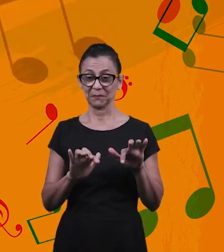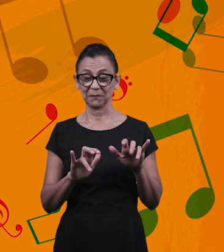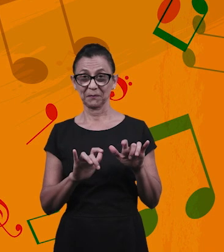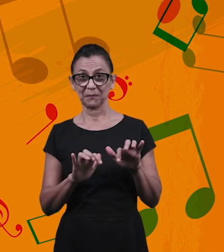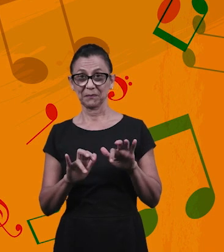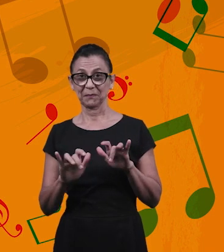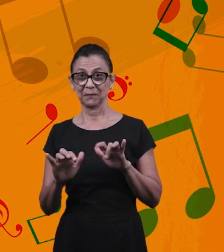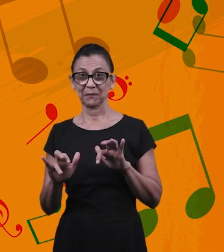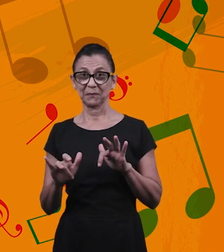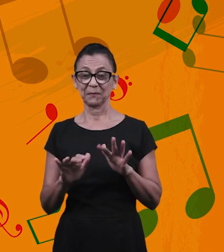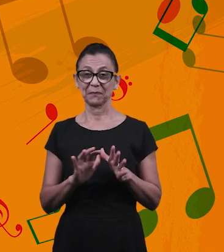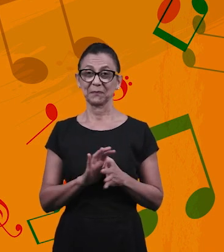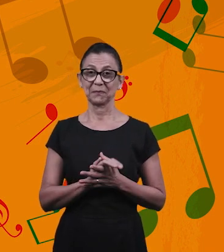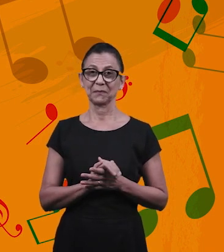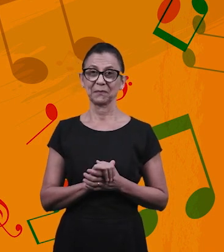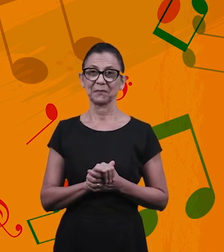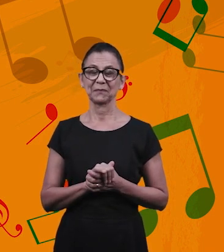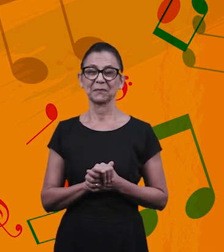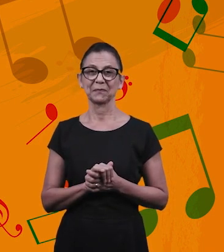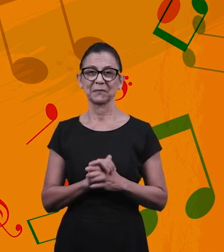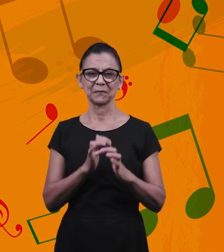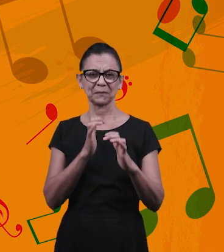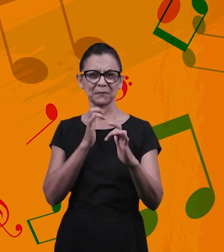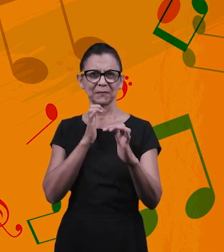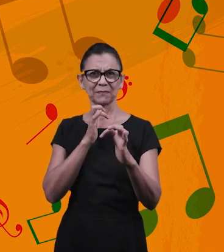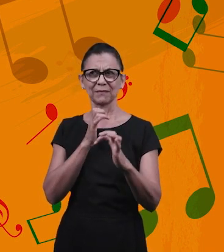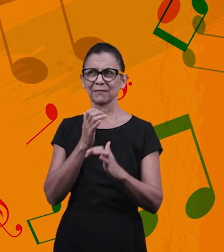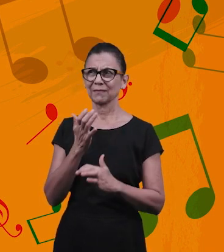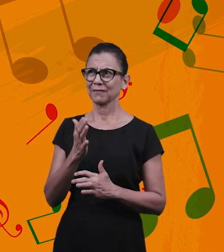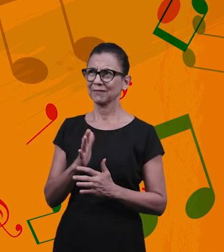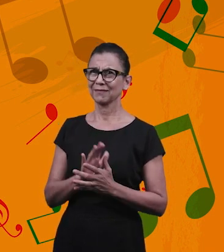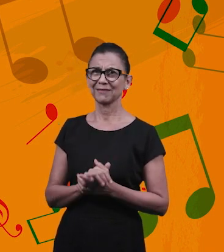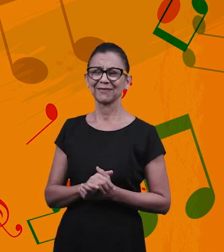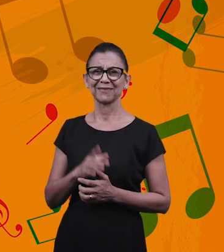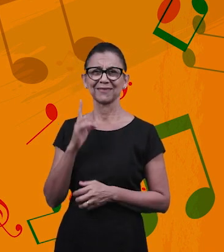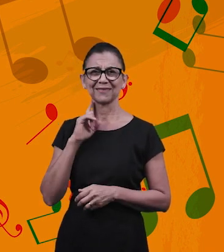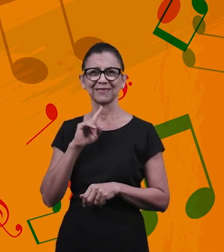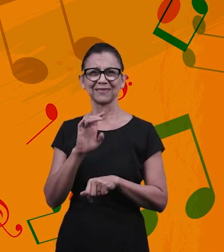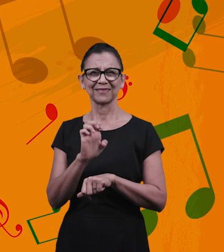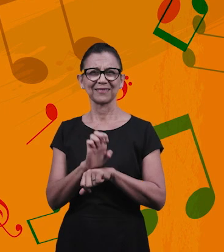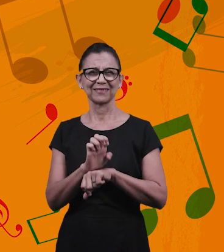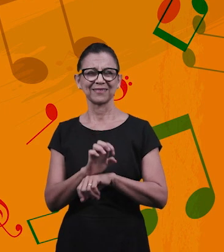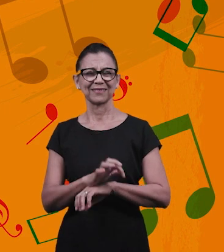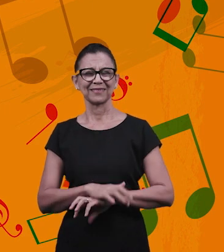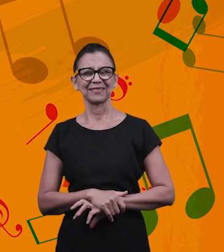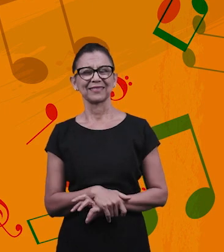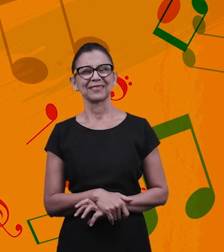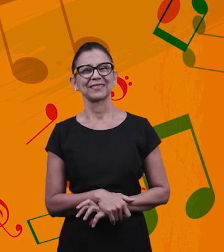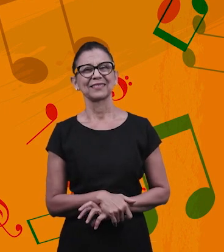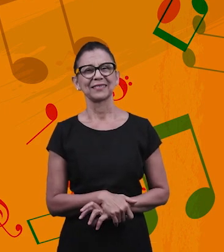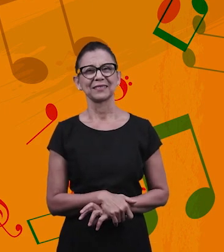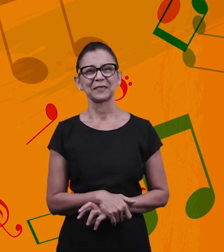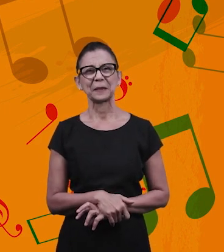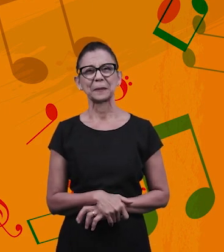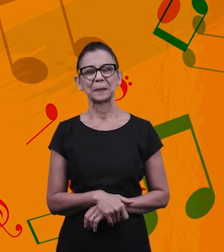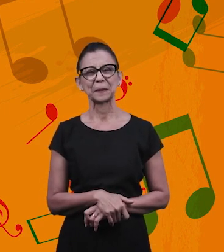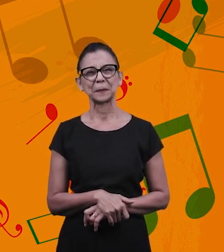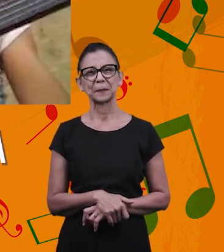Estevan au piano Esther dans la flûte traversière, Uberlândia, Minas Gerais.